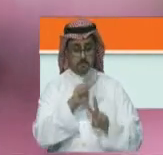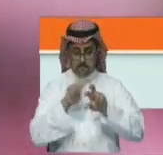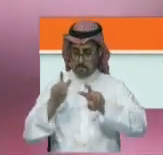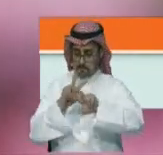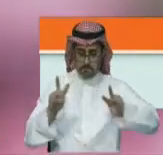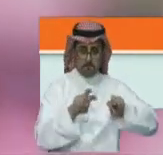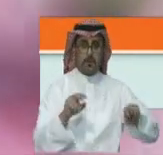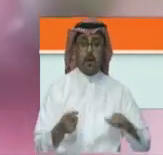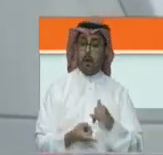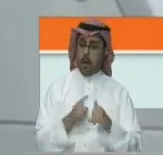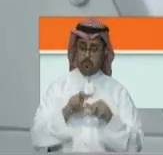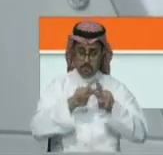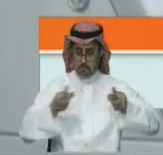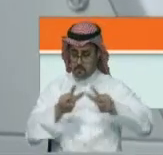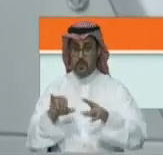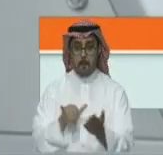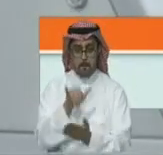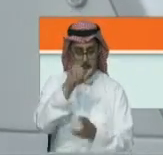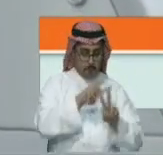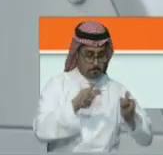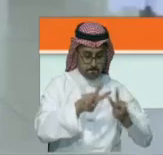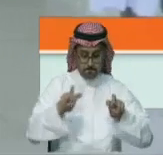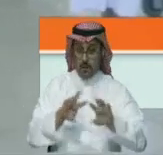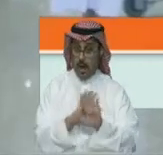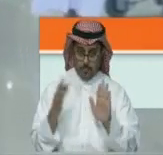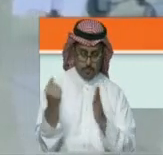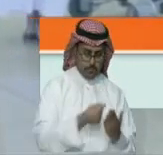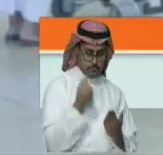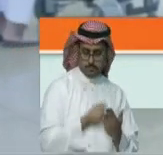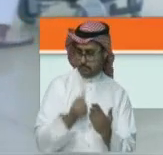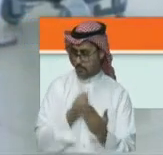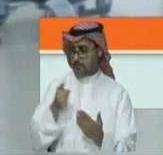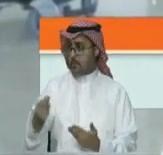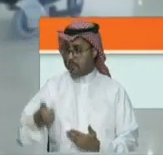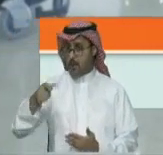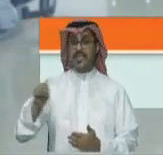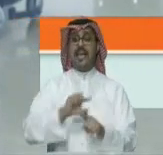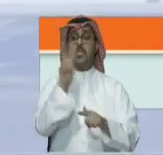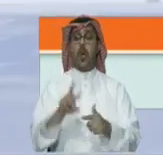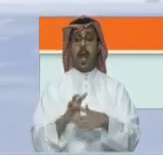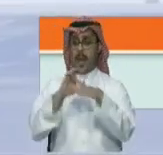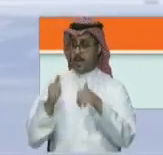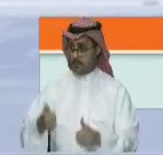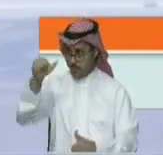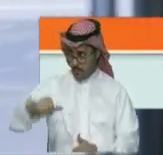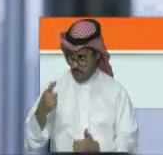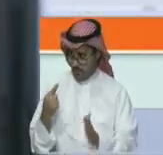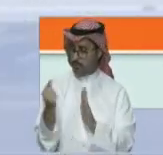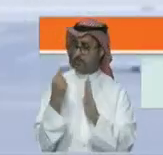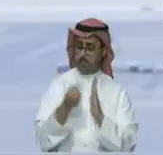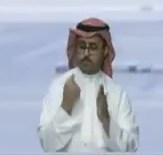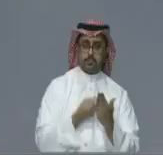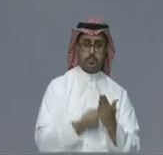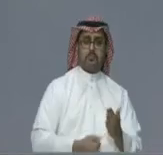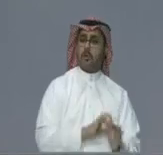ميدانية بشكل دوري في المطارات وإعداد تقارير عن مستوى رضا العملاء وملاحظاتهم بهدف تقييم